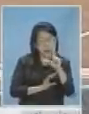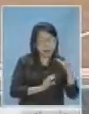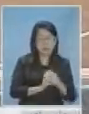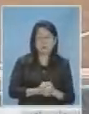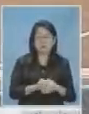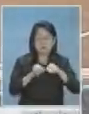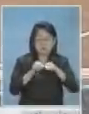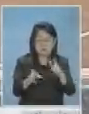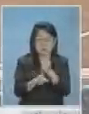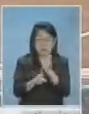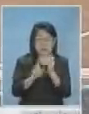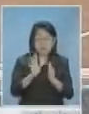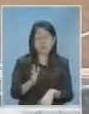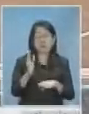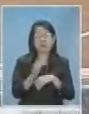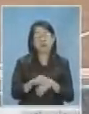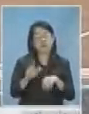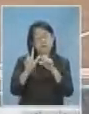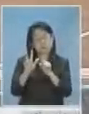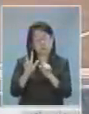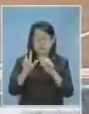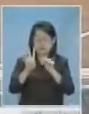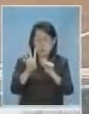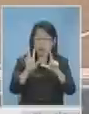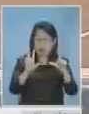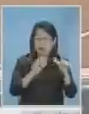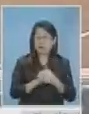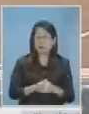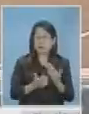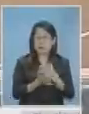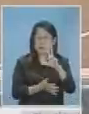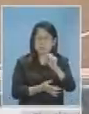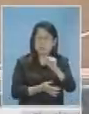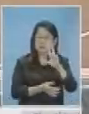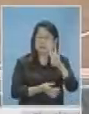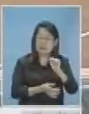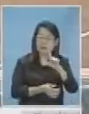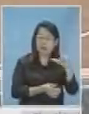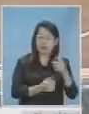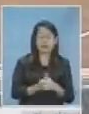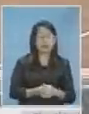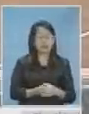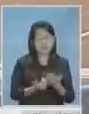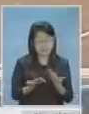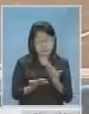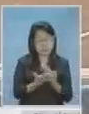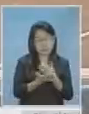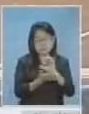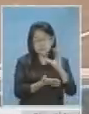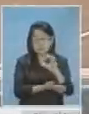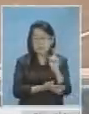3-4 ล้านคนเนี่ยนะครับ 300,000-400,000 ล้านบาทแต่ปรากฏว่างบประมาณของกรมทรัพยากรทางทะเลและชายฝั่งเนี่ยนะ